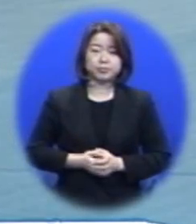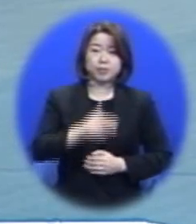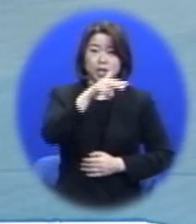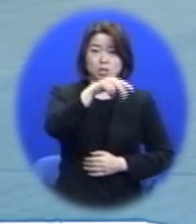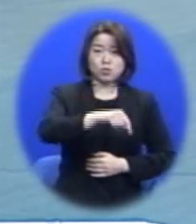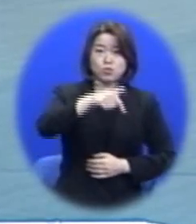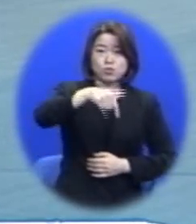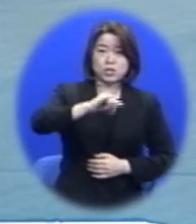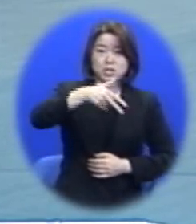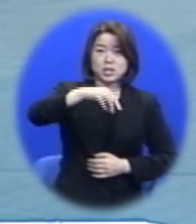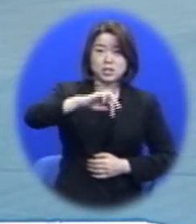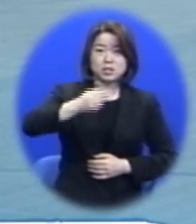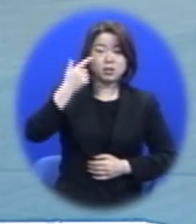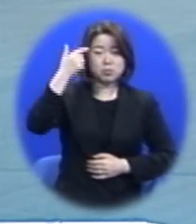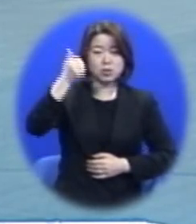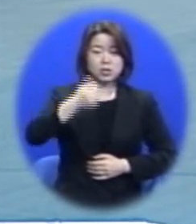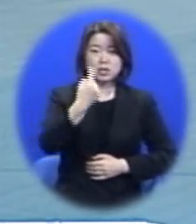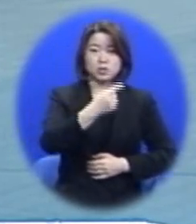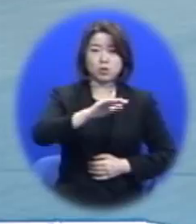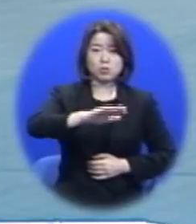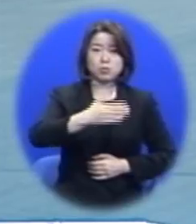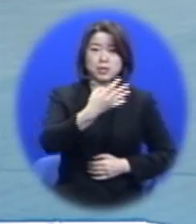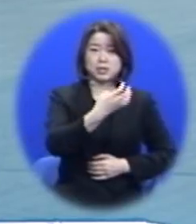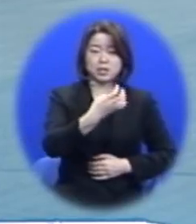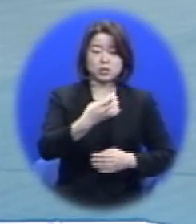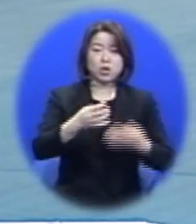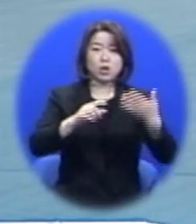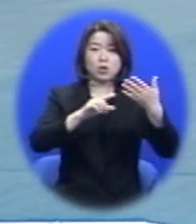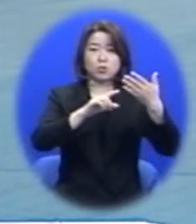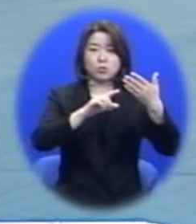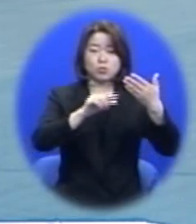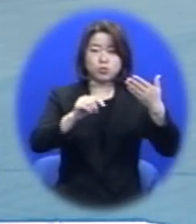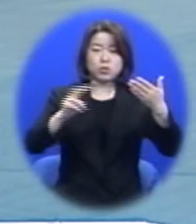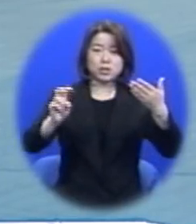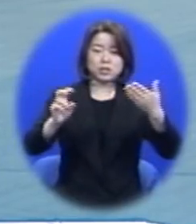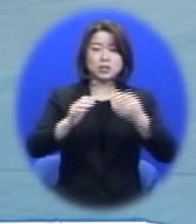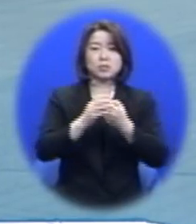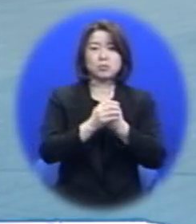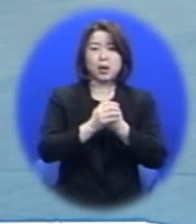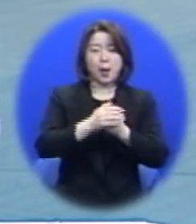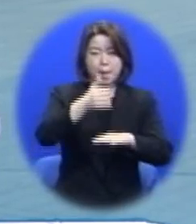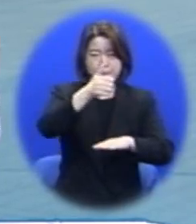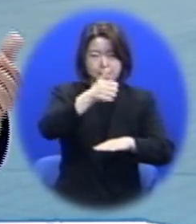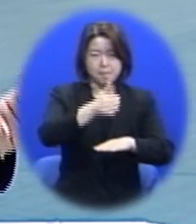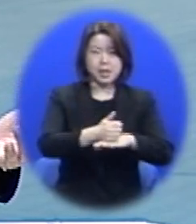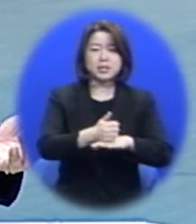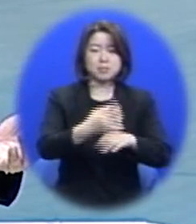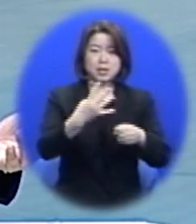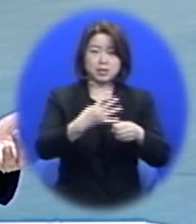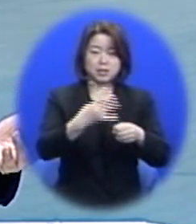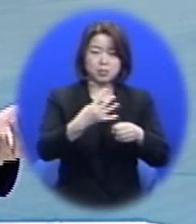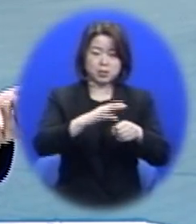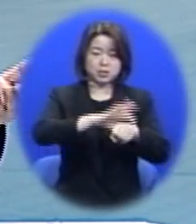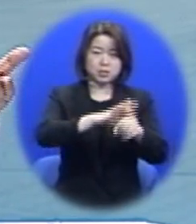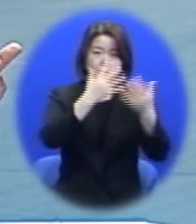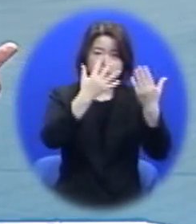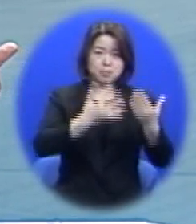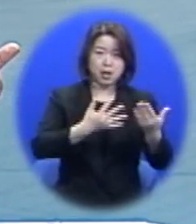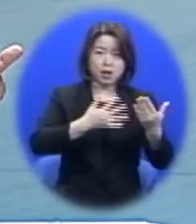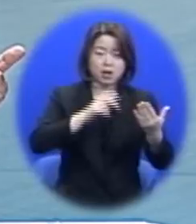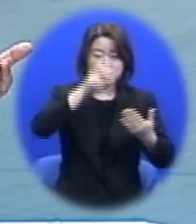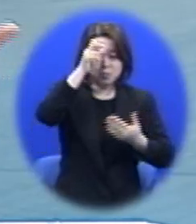주기철 목사는 1940년 9월 20일 다섯 번째이자 마지막 평양 경찰서에 수감되었고